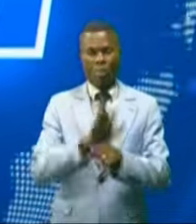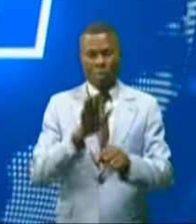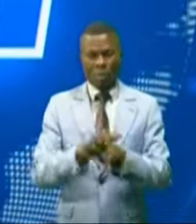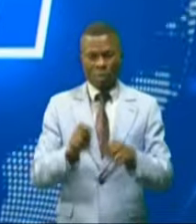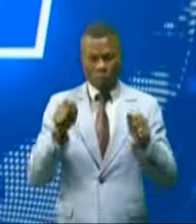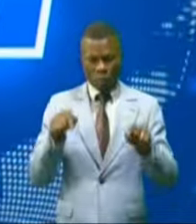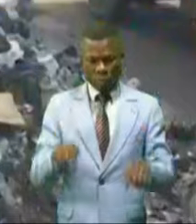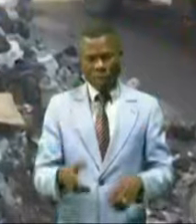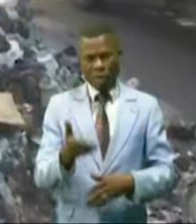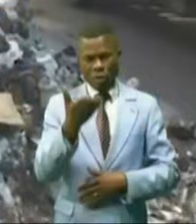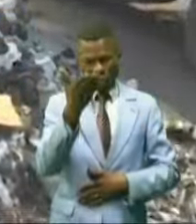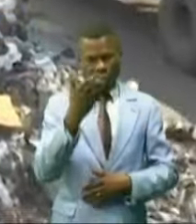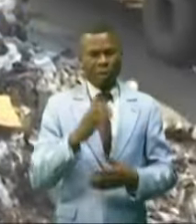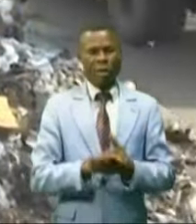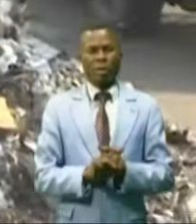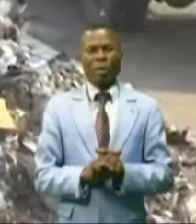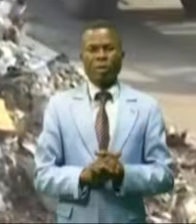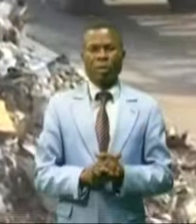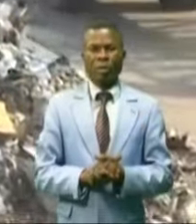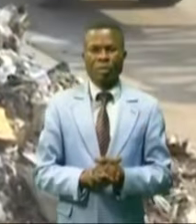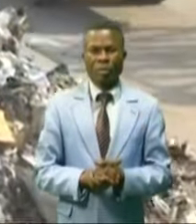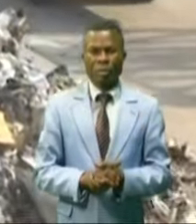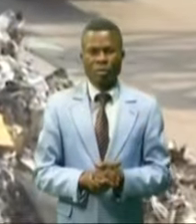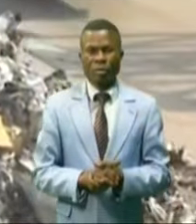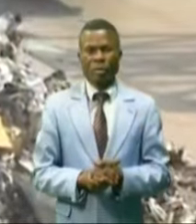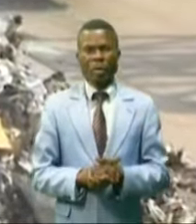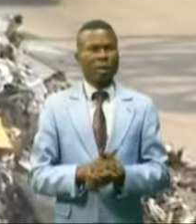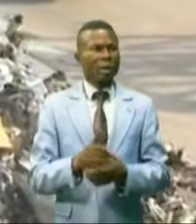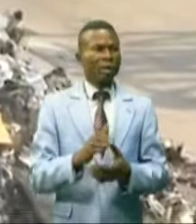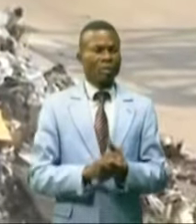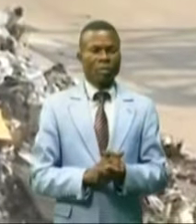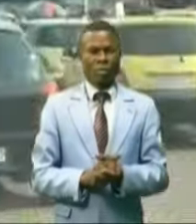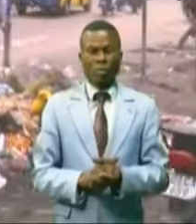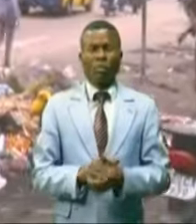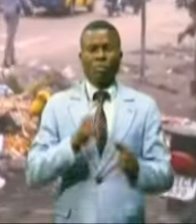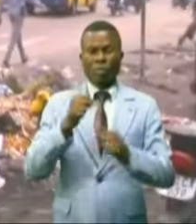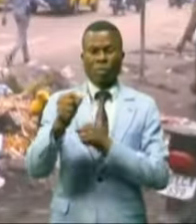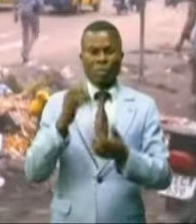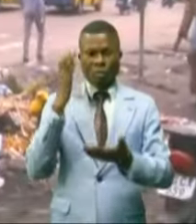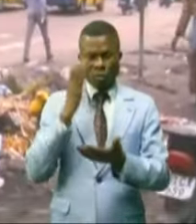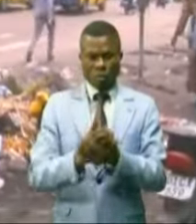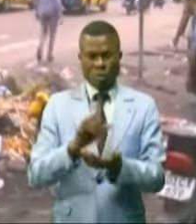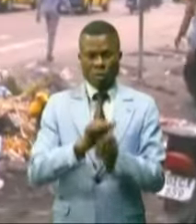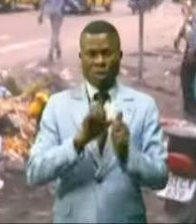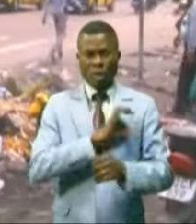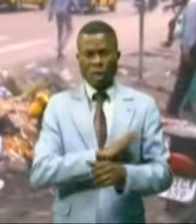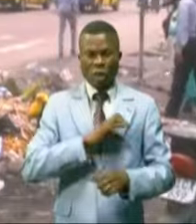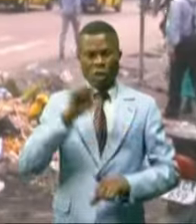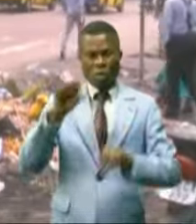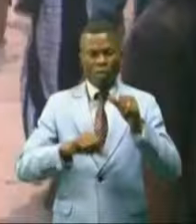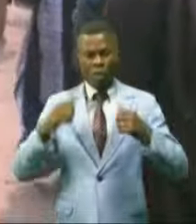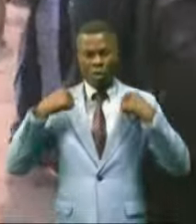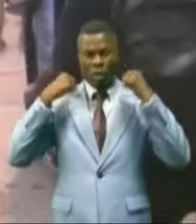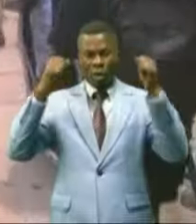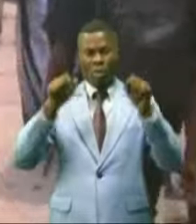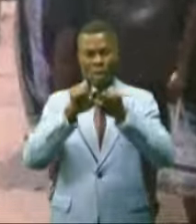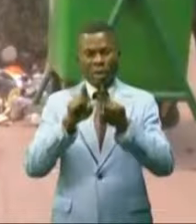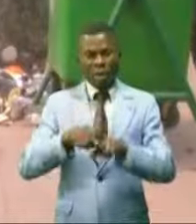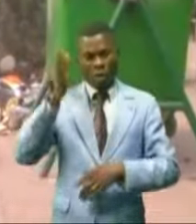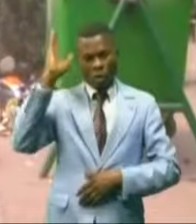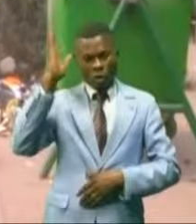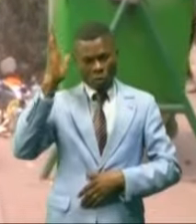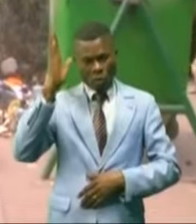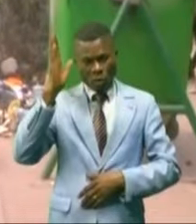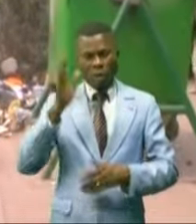ce reportage. L'assainissement de la ville-province Kinshasa et la lutte contre le banditisme urbain ne doivent pas être de